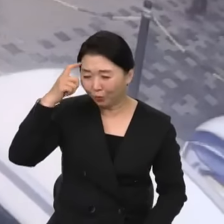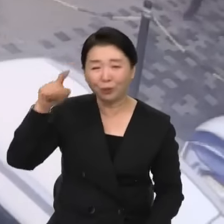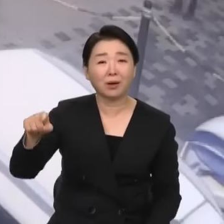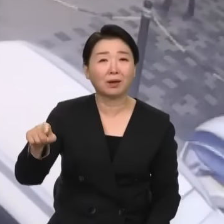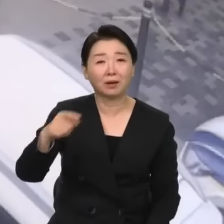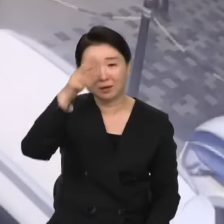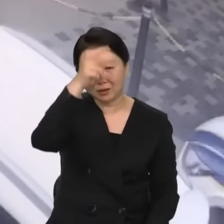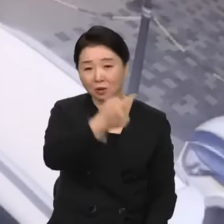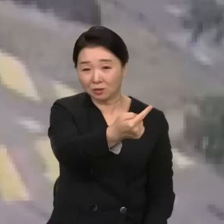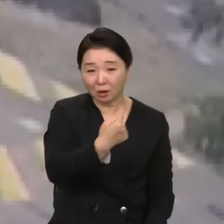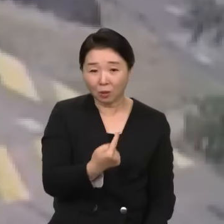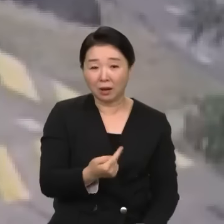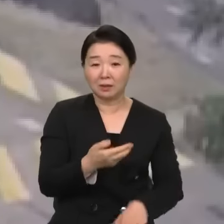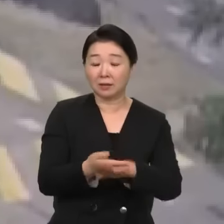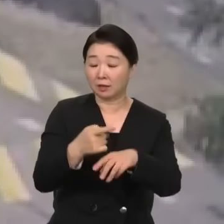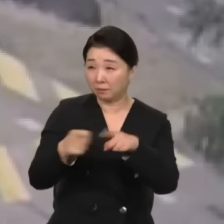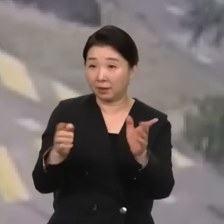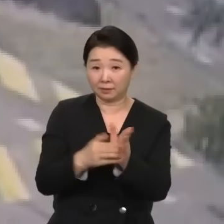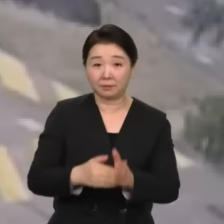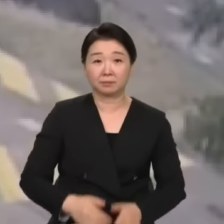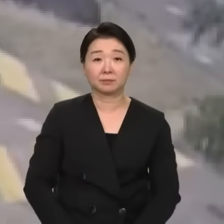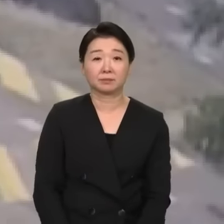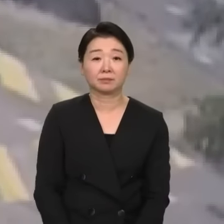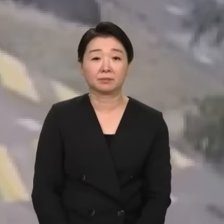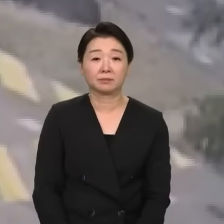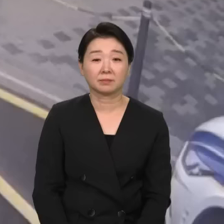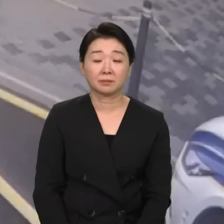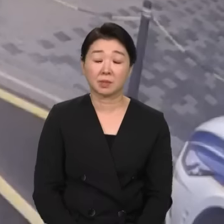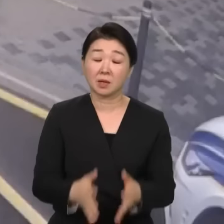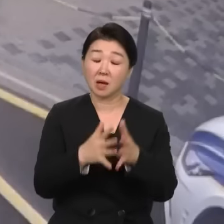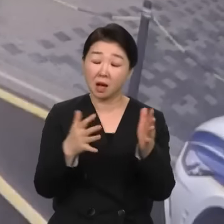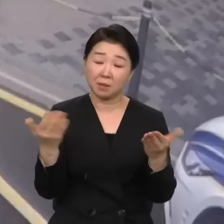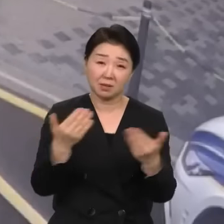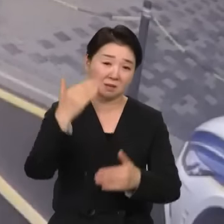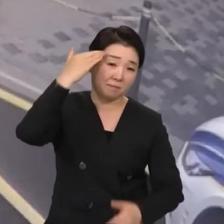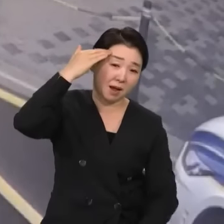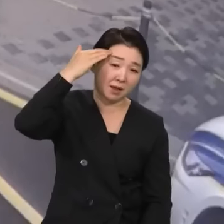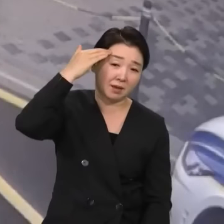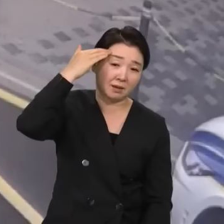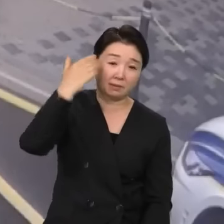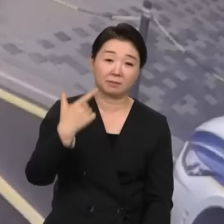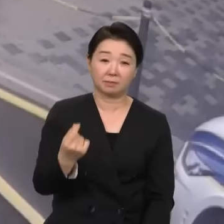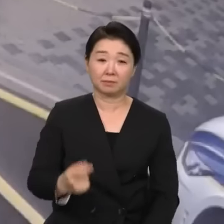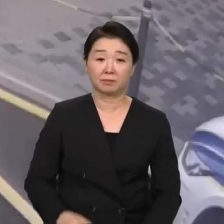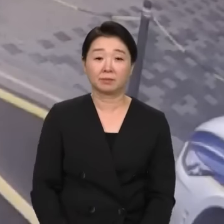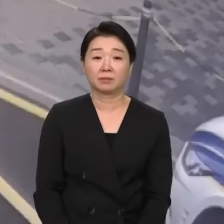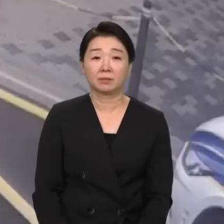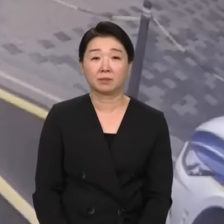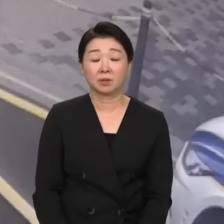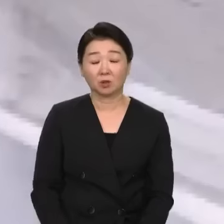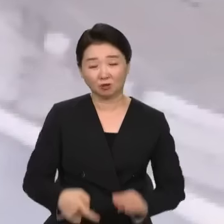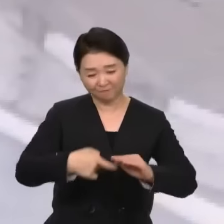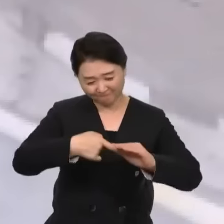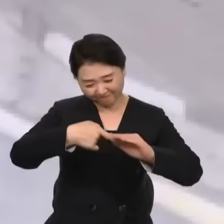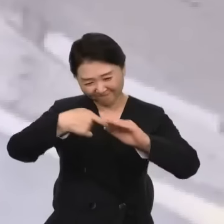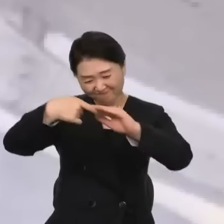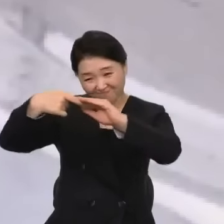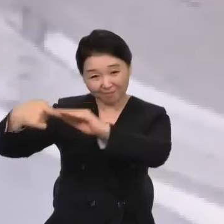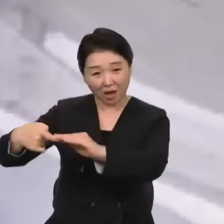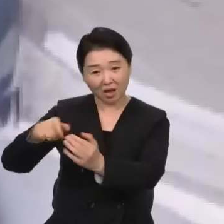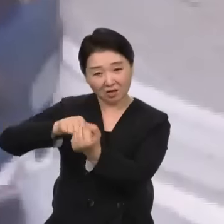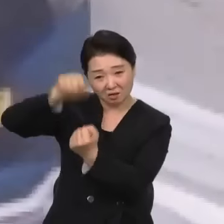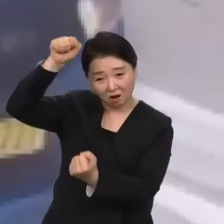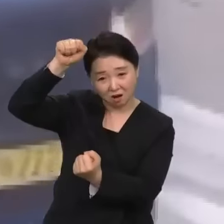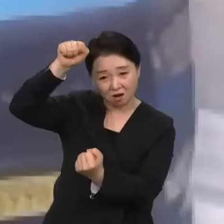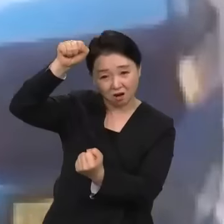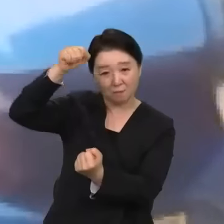경찰은 이번엔 다르게 판단했습니다. 아파트 업무를 방해하고 있다고 봤습니다. 견인한 뒤 영장을 받아